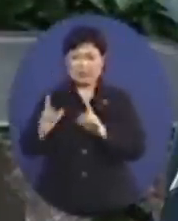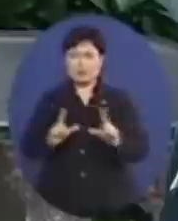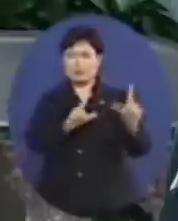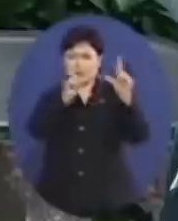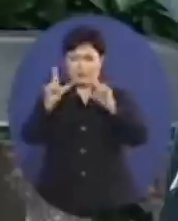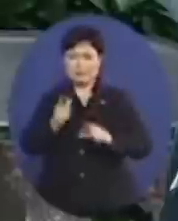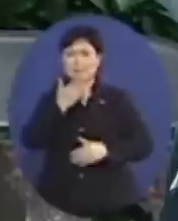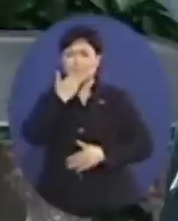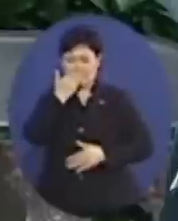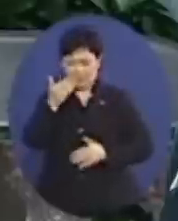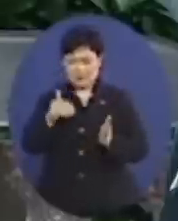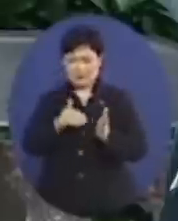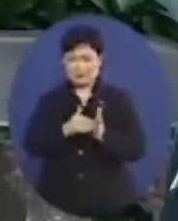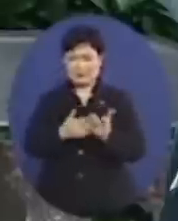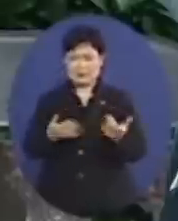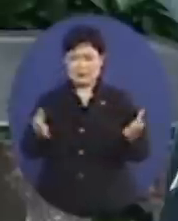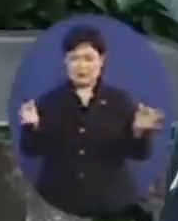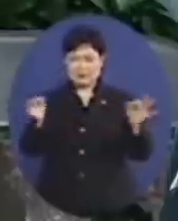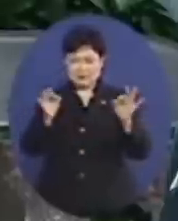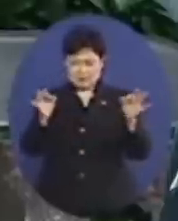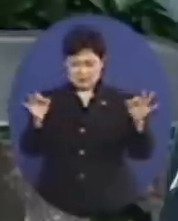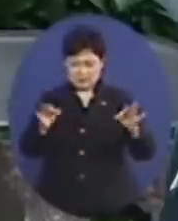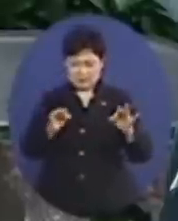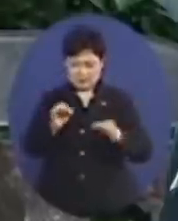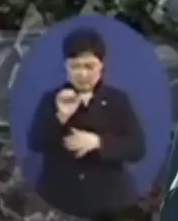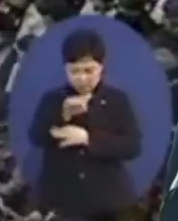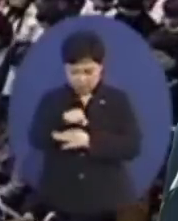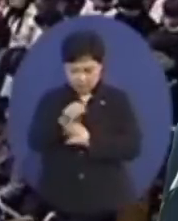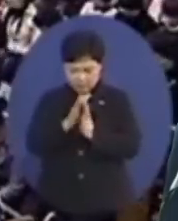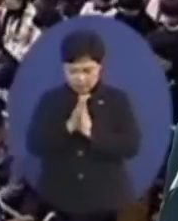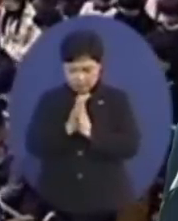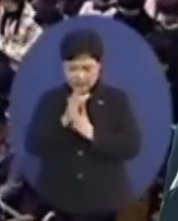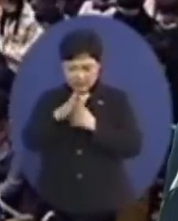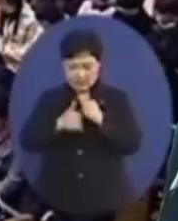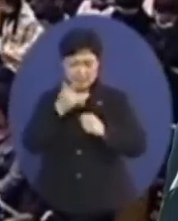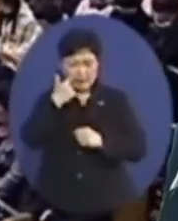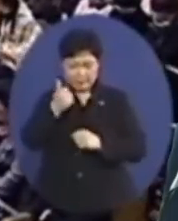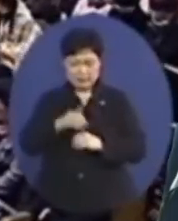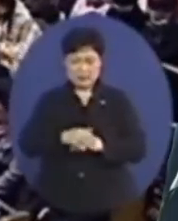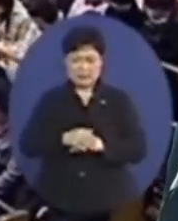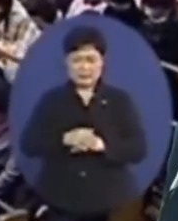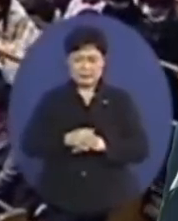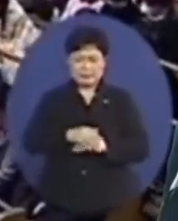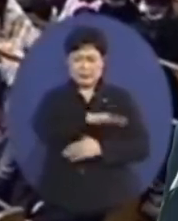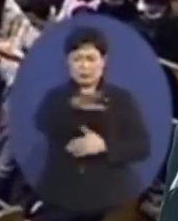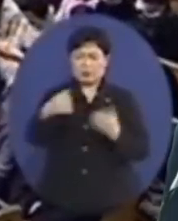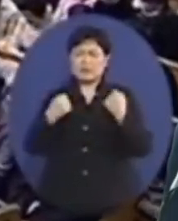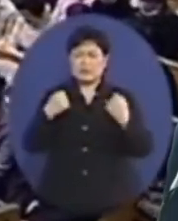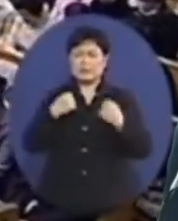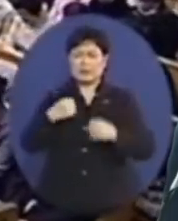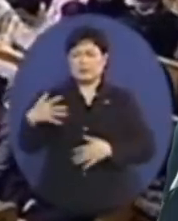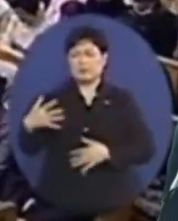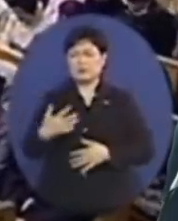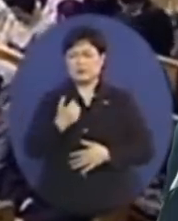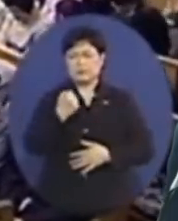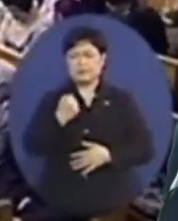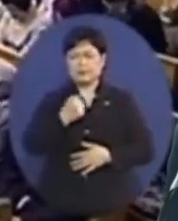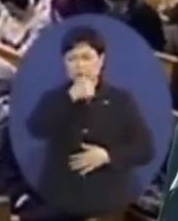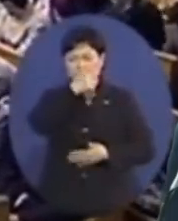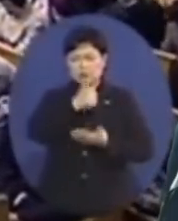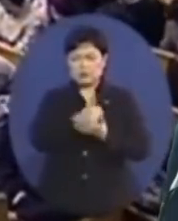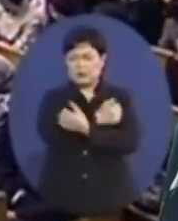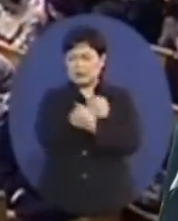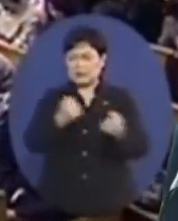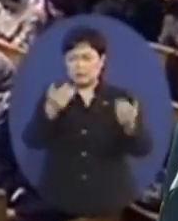것입니다. 잠시 동안 고개서 기도하십시오. 하나님 아버지, 우리 힘으로는 죄사함도